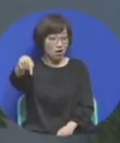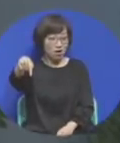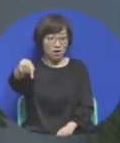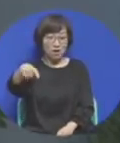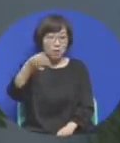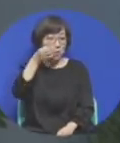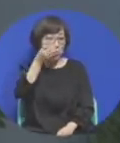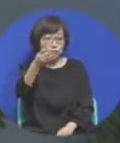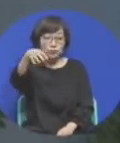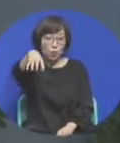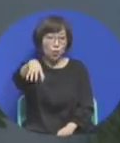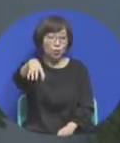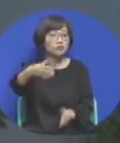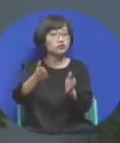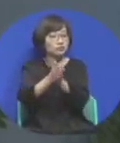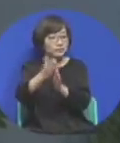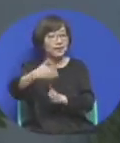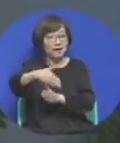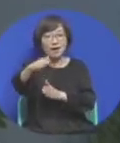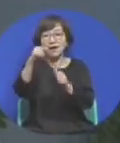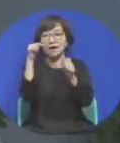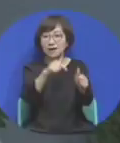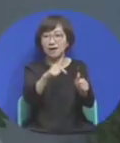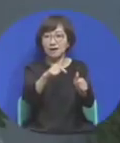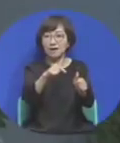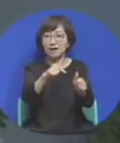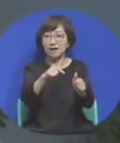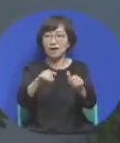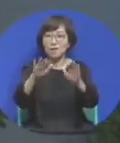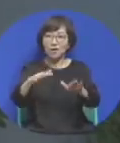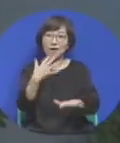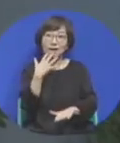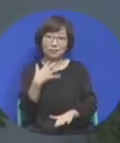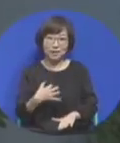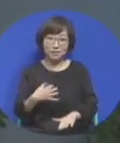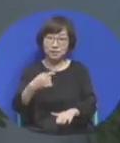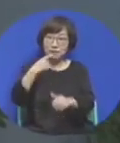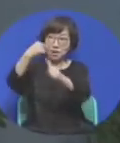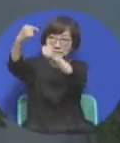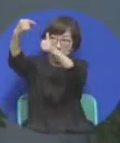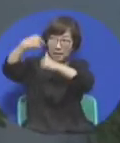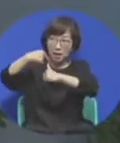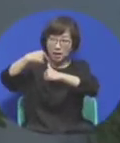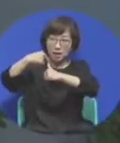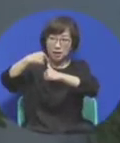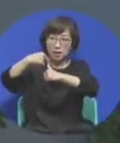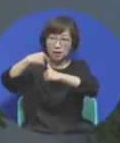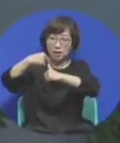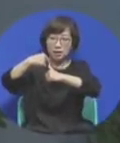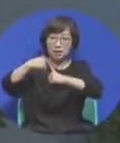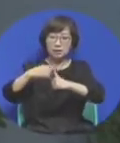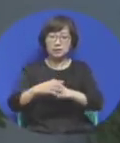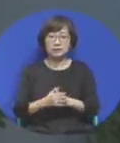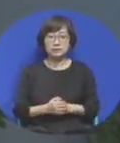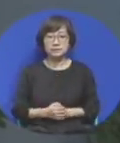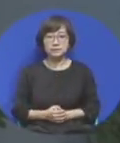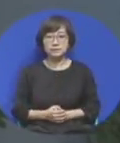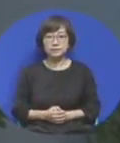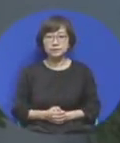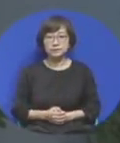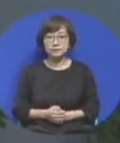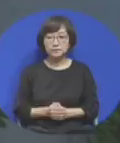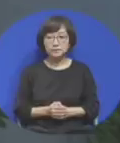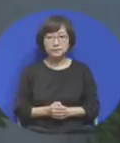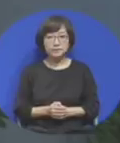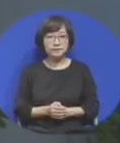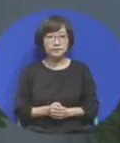that I will show you. 그 명령을 아브라함이 받은 겁니다. And that's the command that Abraham received. 오늘 여러분들이